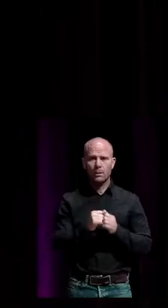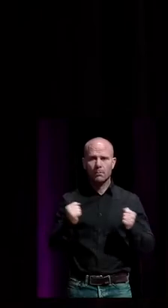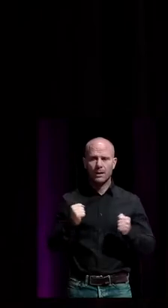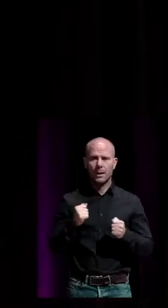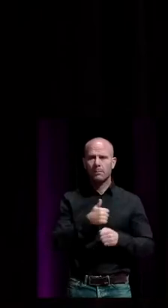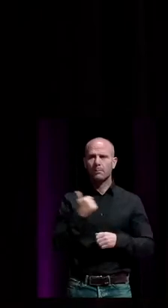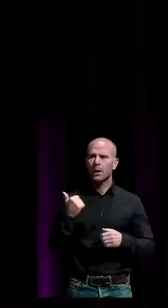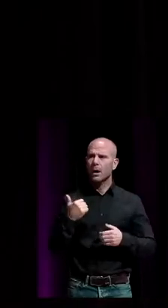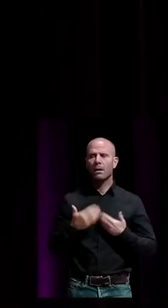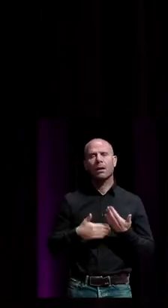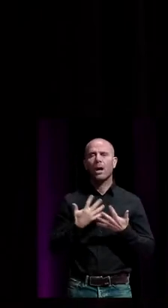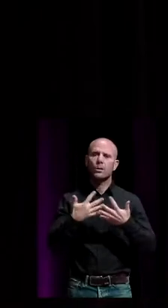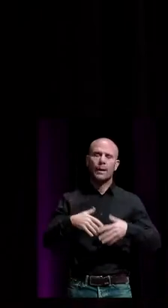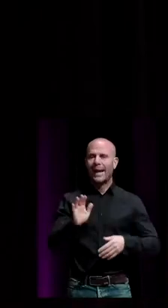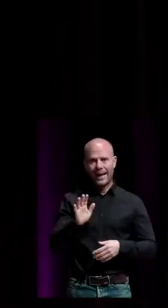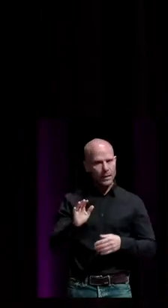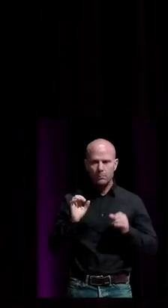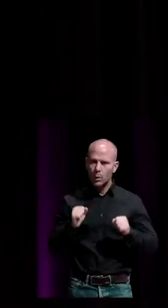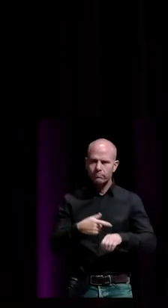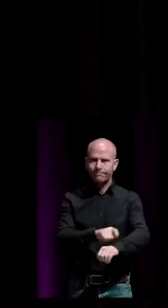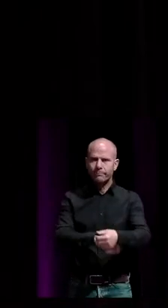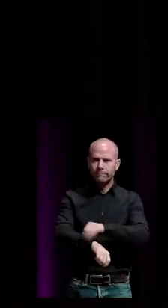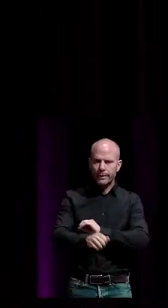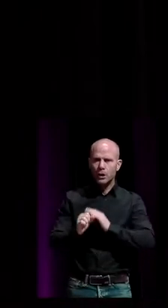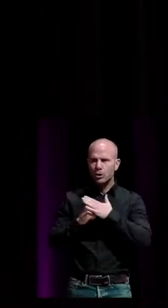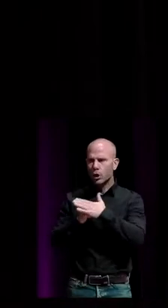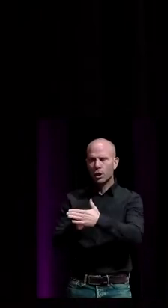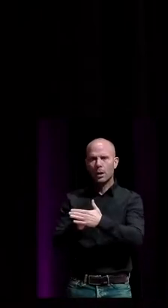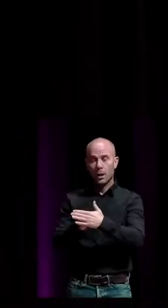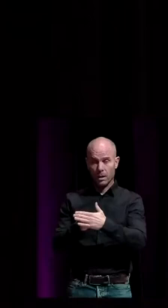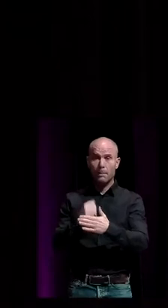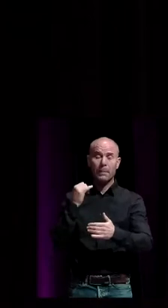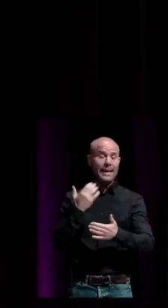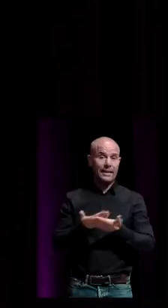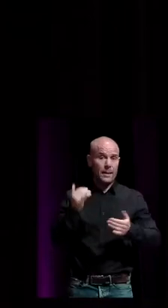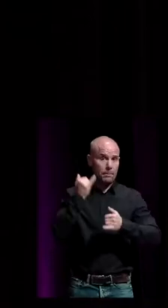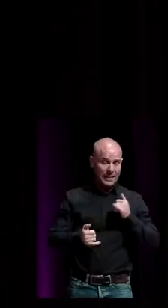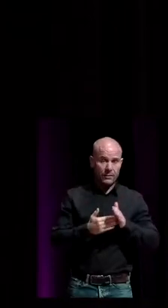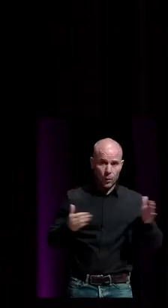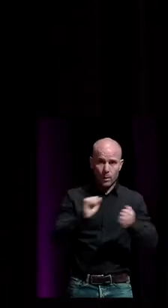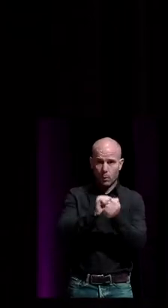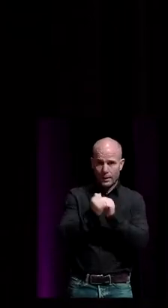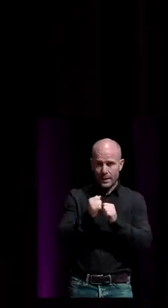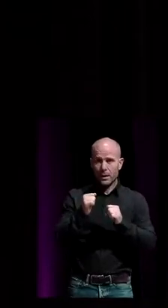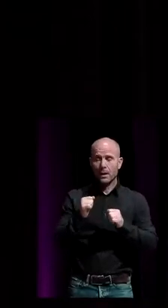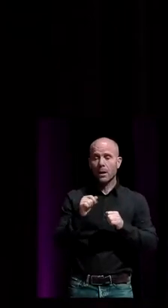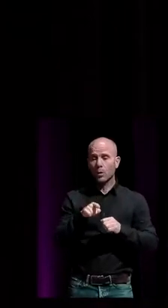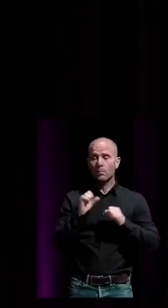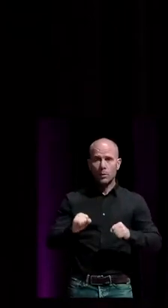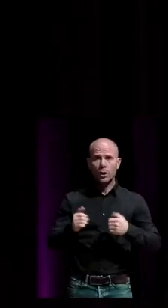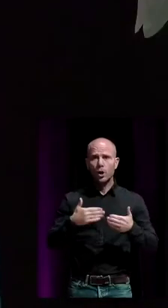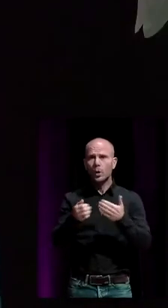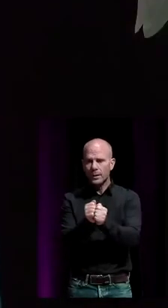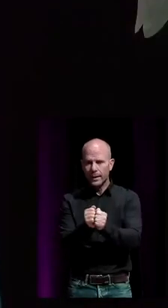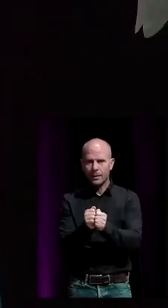själv så att säga, utan det behövs väldigt mycket stöd, inte minst från politiken, i och med att det är så mycket som måste hända nu också. Mm. Det är